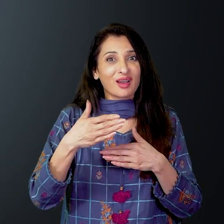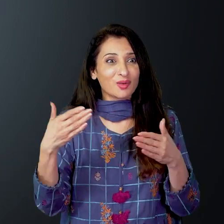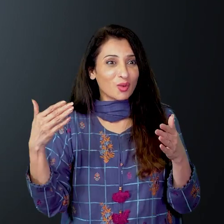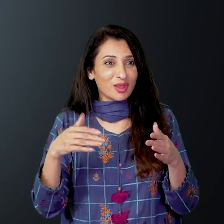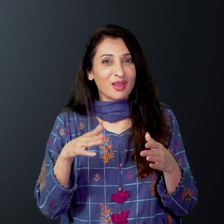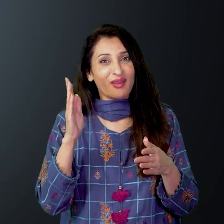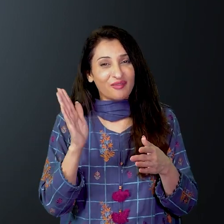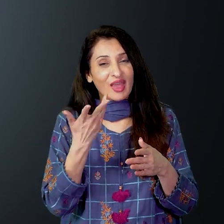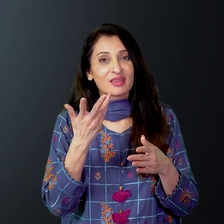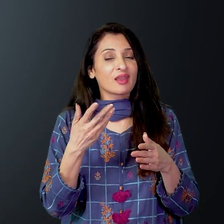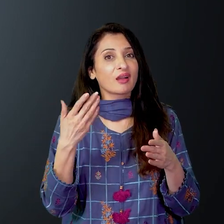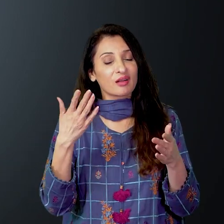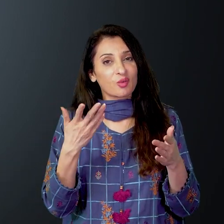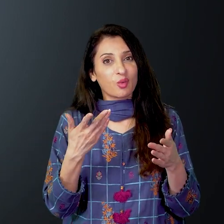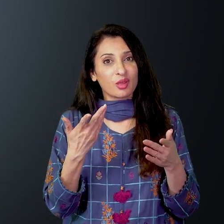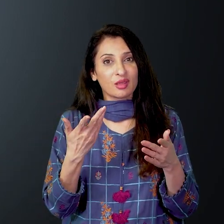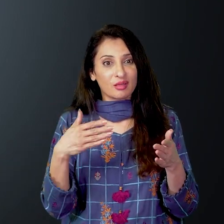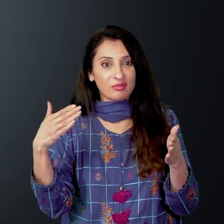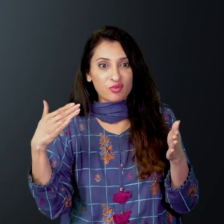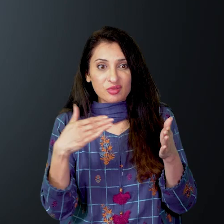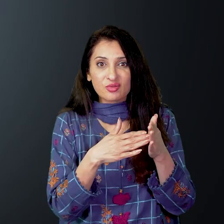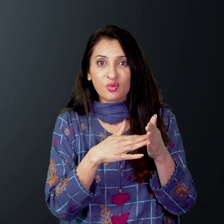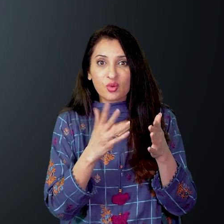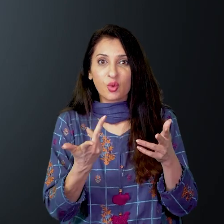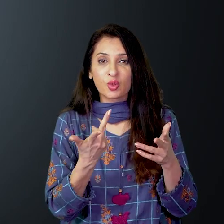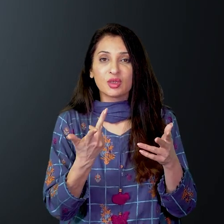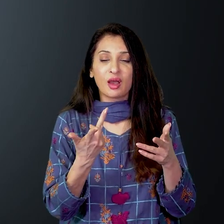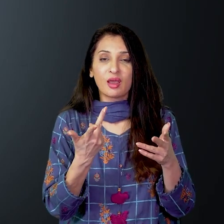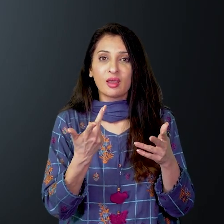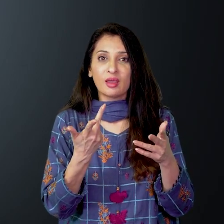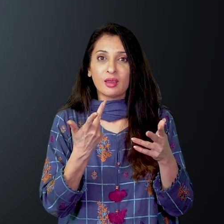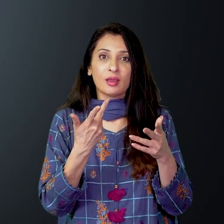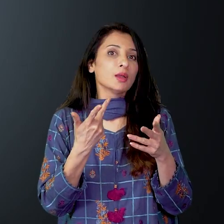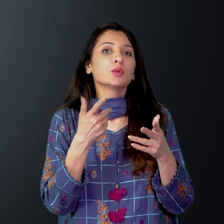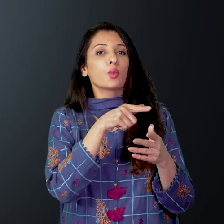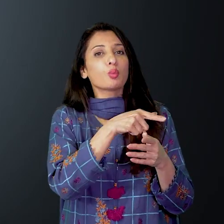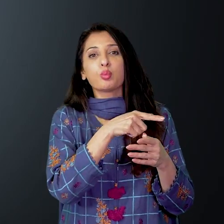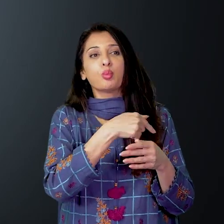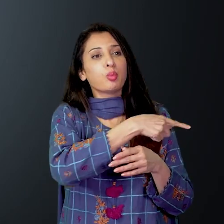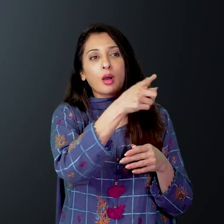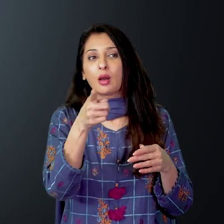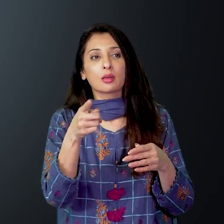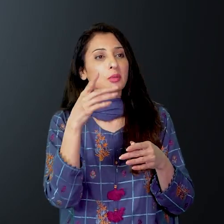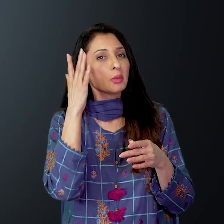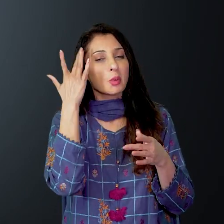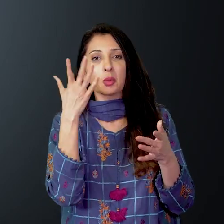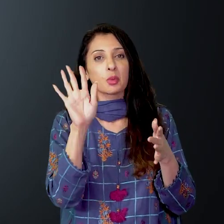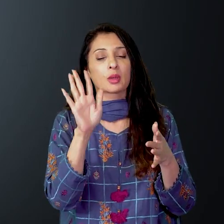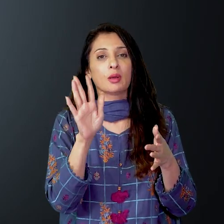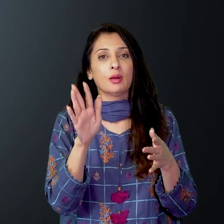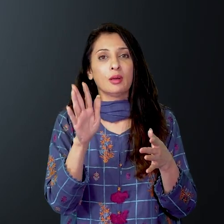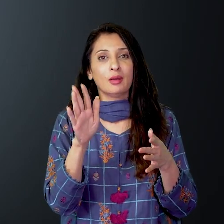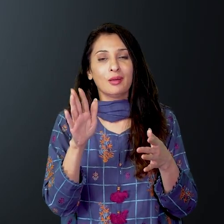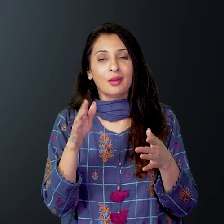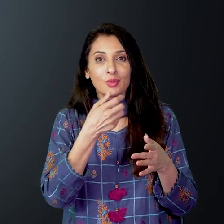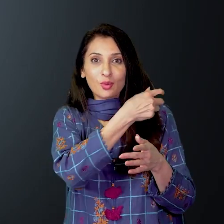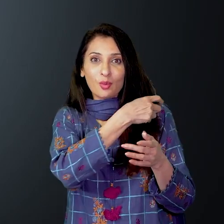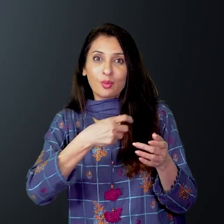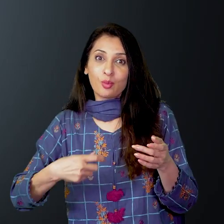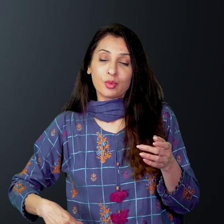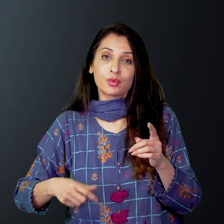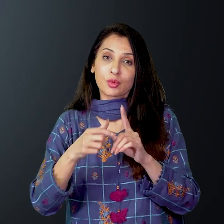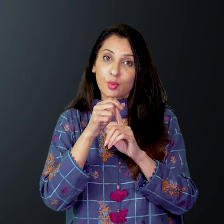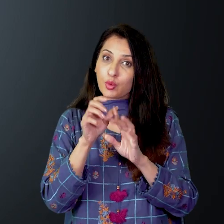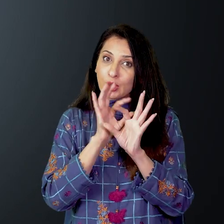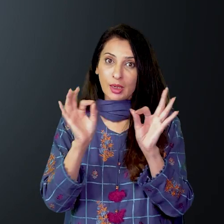को चोट लगेगी तो वो पुलिस वाला या वो जज या वो रूल बनाने वाले, उनको फ़र्क नहीं पड़ेगा, लेकिन जो सबसे ज़्यादा फ़र्क पड़ेगा वो